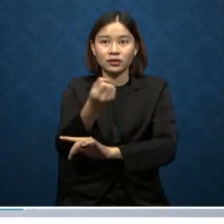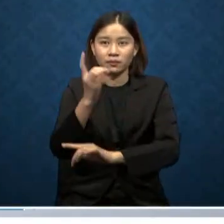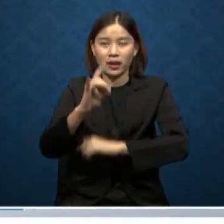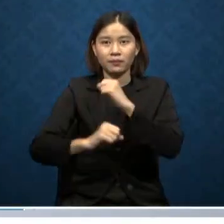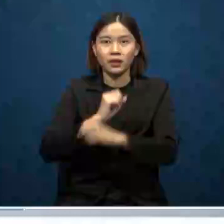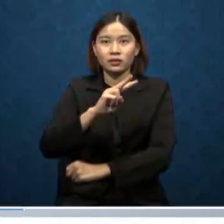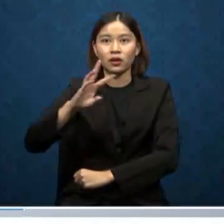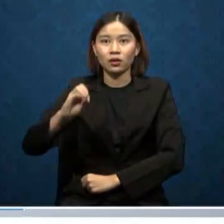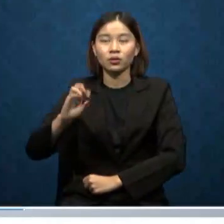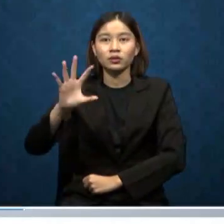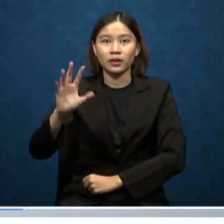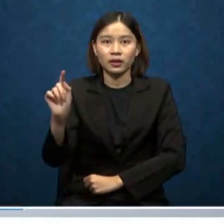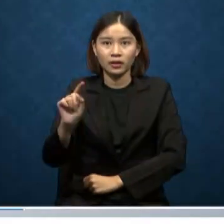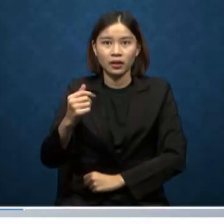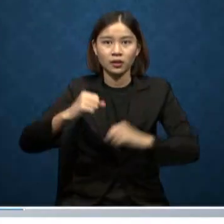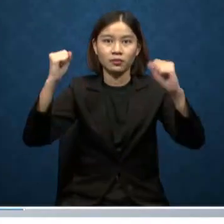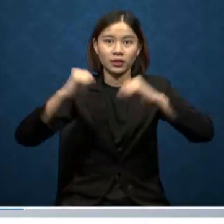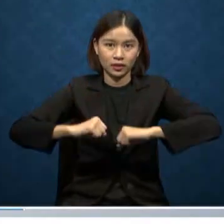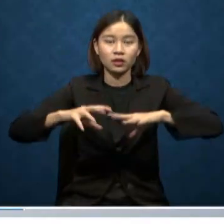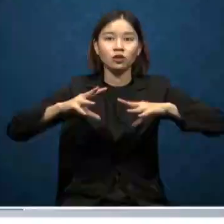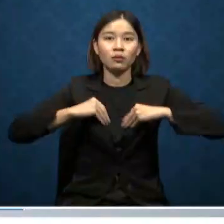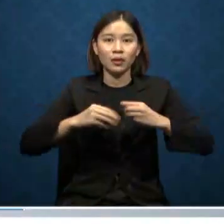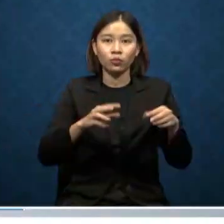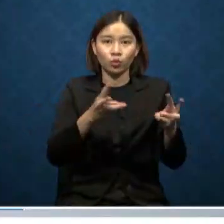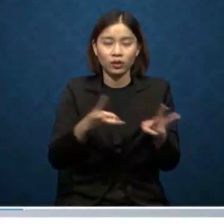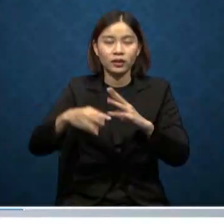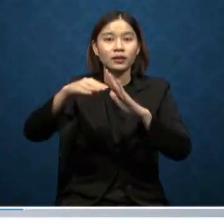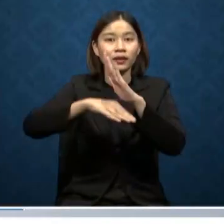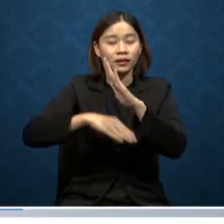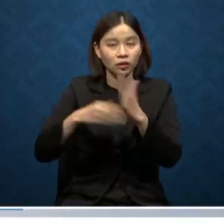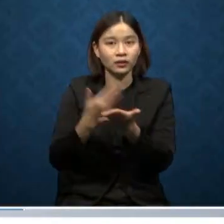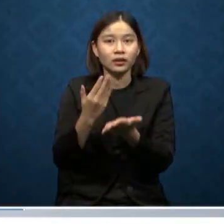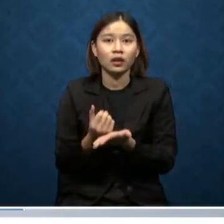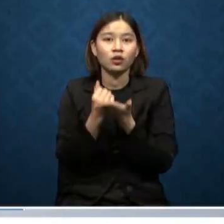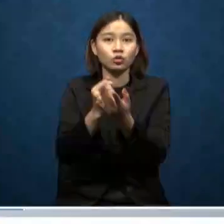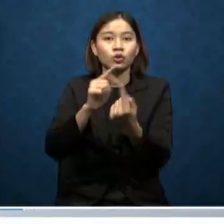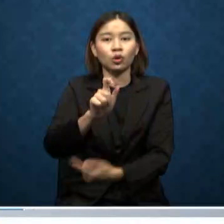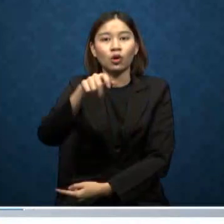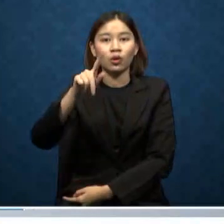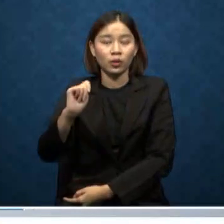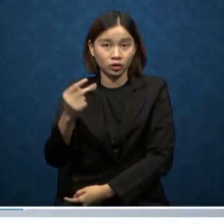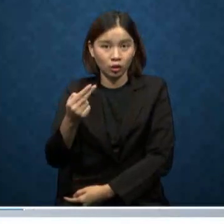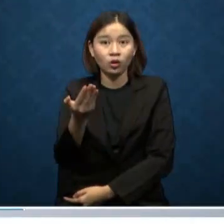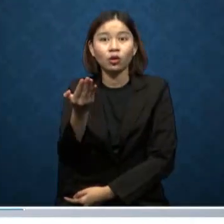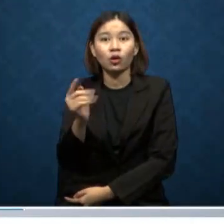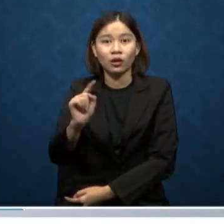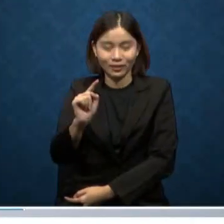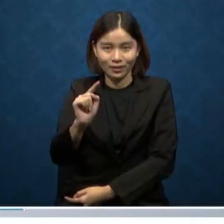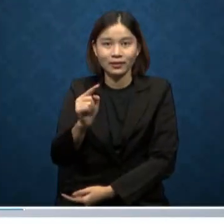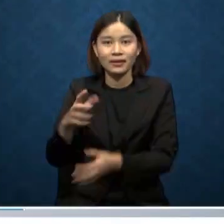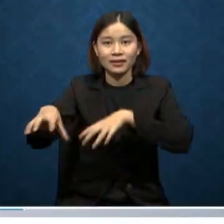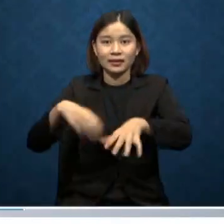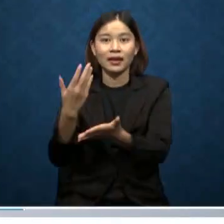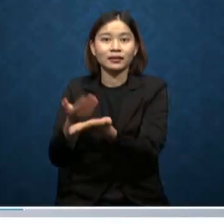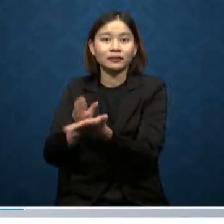ี 2665นี่ยได้มมะติเหชอบ แนวทางการชดเชย รายได้ให้แก่อ.ระทอครับโดยจะขอรับการจดสน